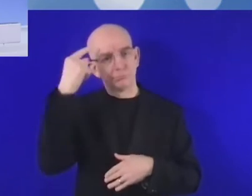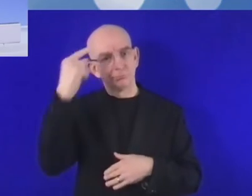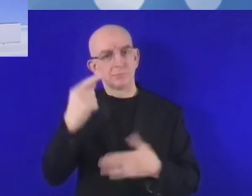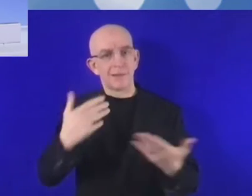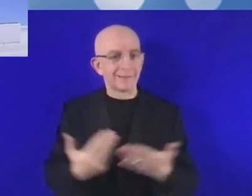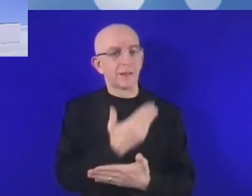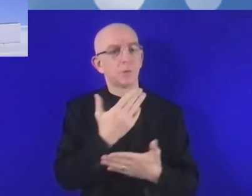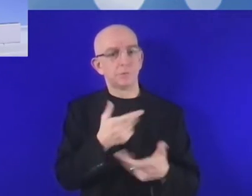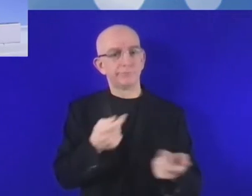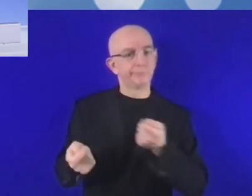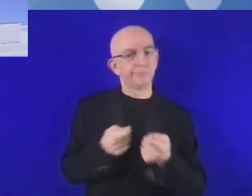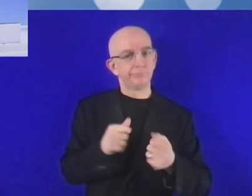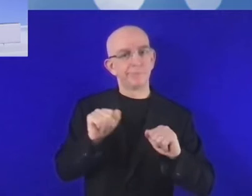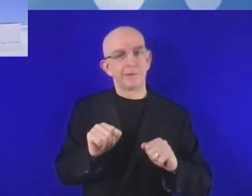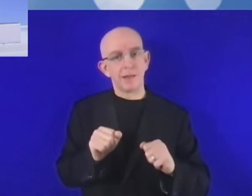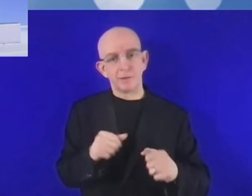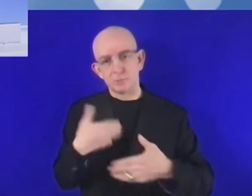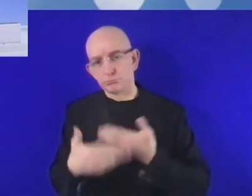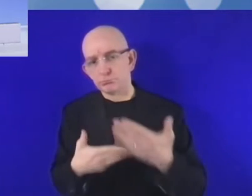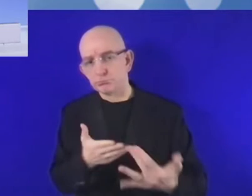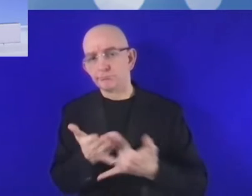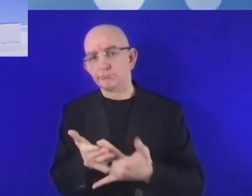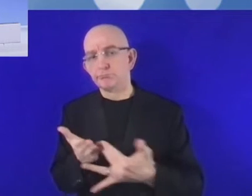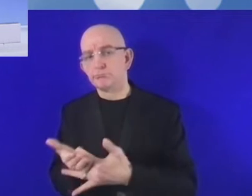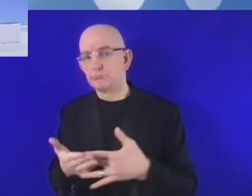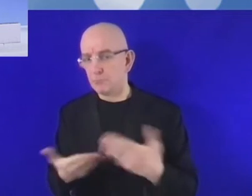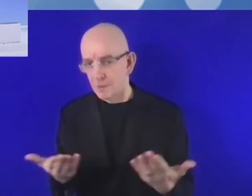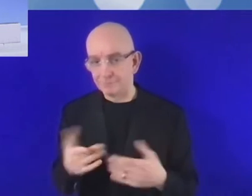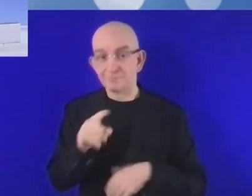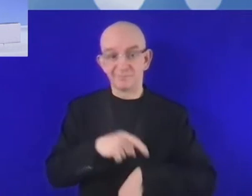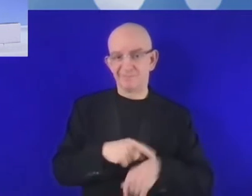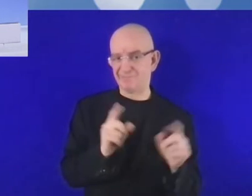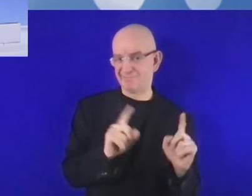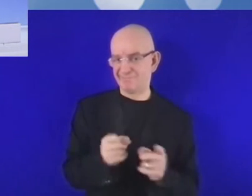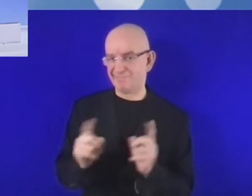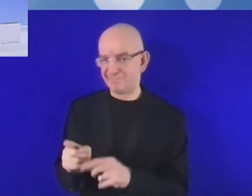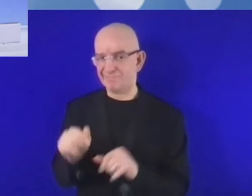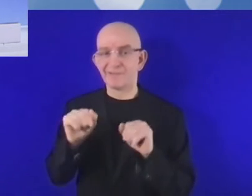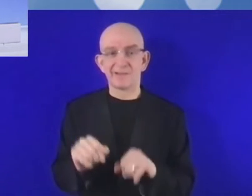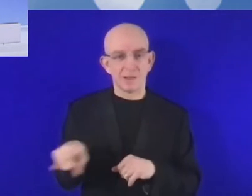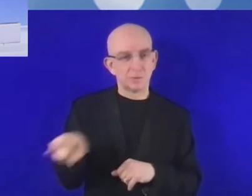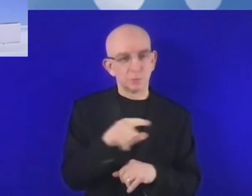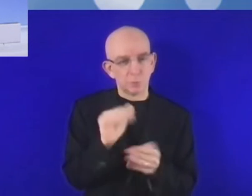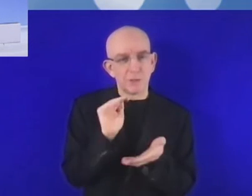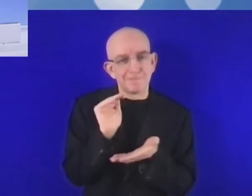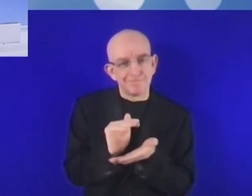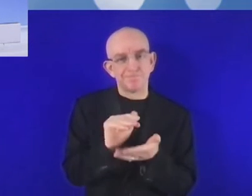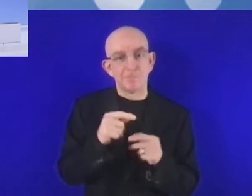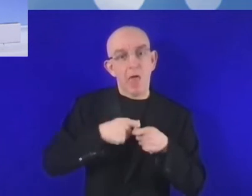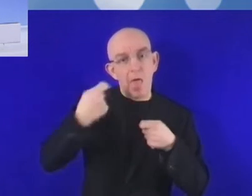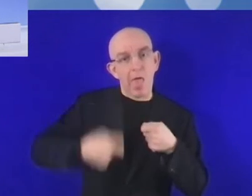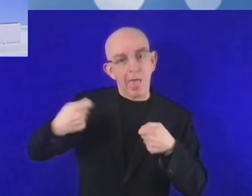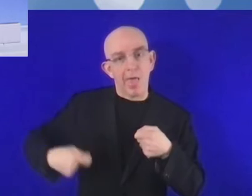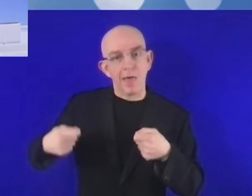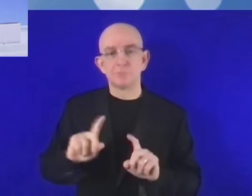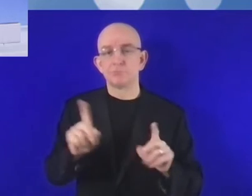потребуется регулирование и вмешательство в этом плане? У нас ограничено время, и поэтому